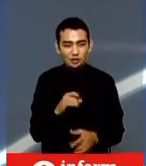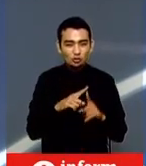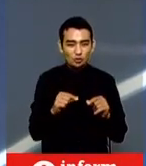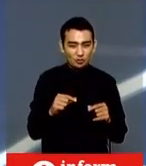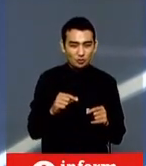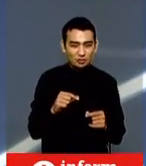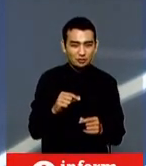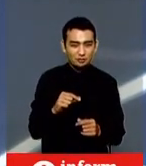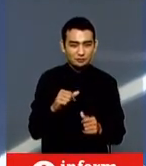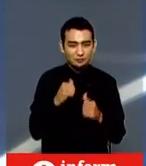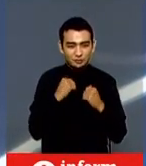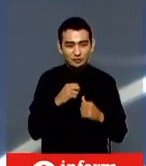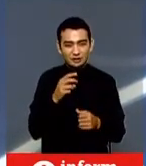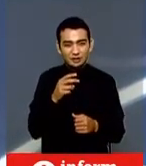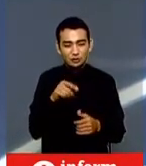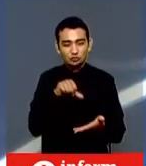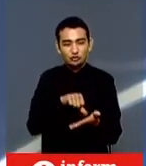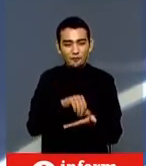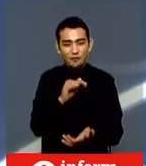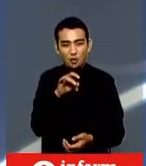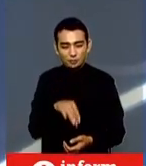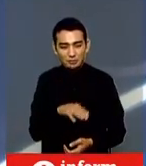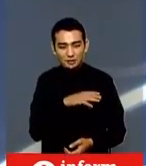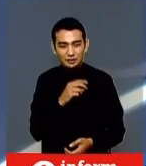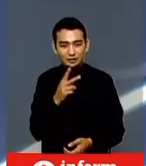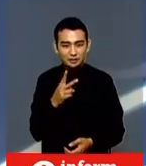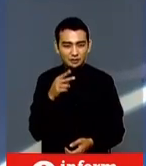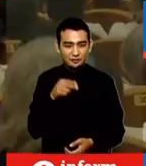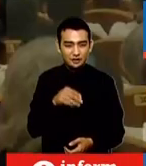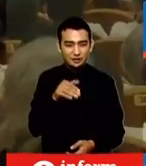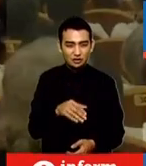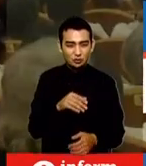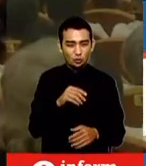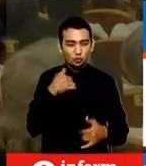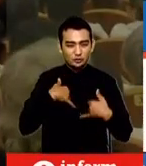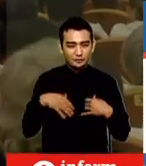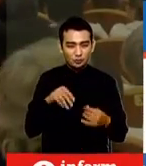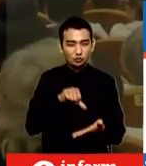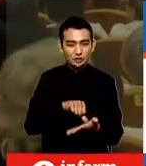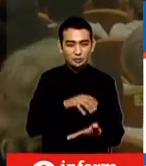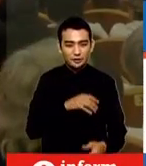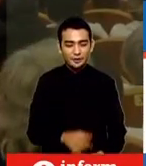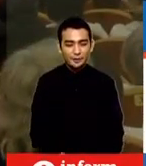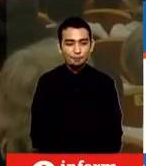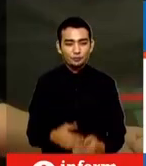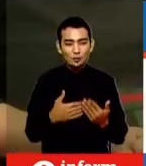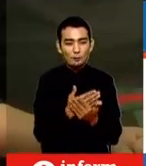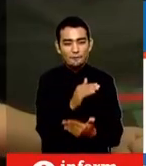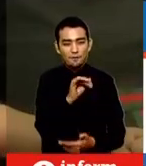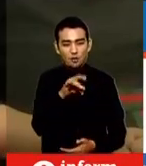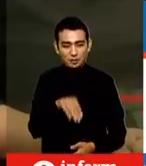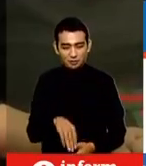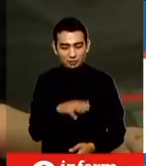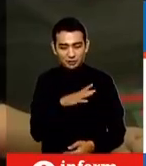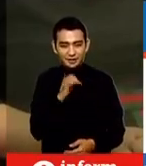участвовали 2900 учителей. Дамир Анитов с подробностями. Августовское совещание прошло в новом формате. Для каждой